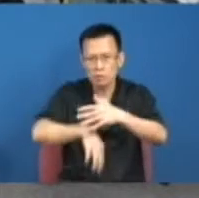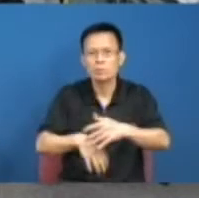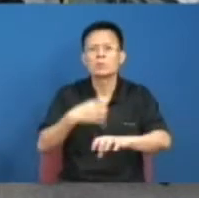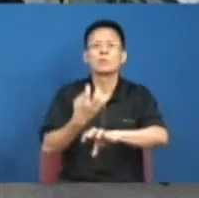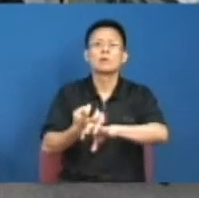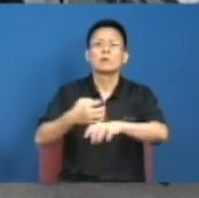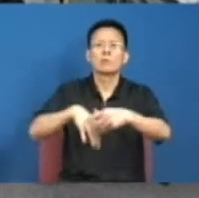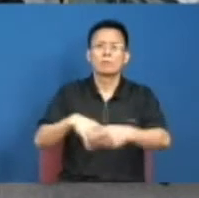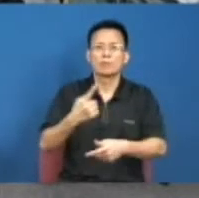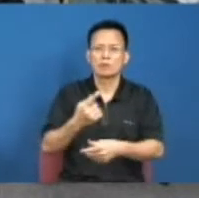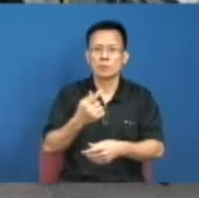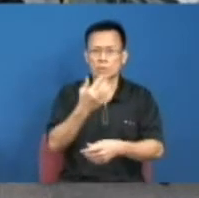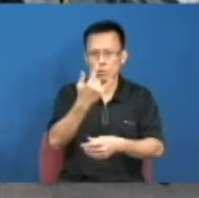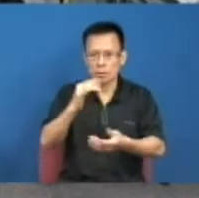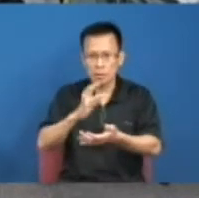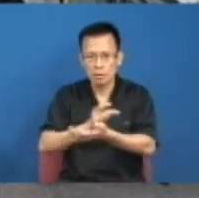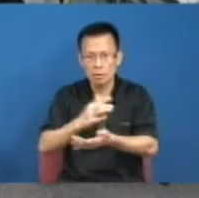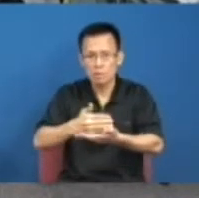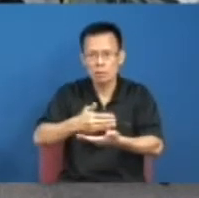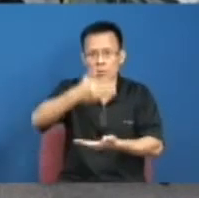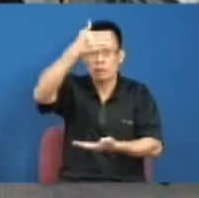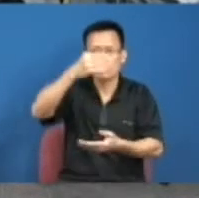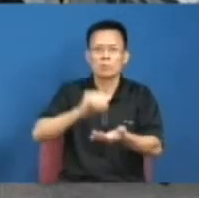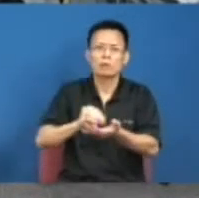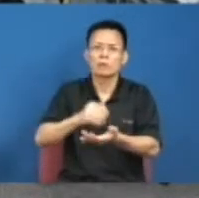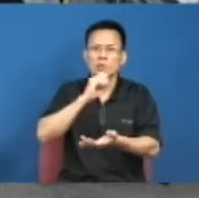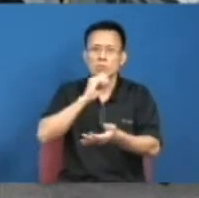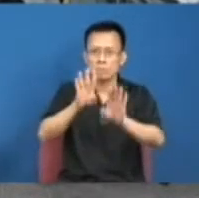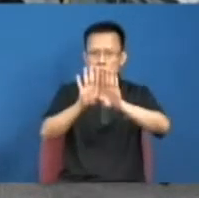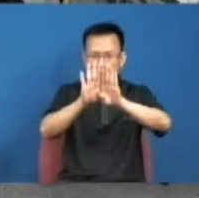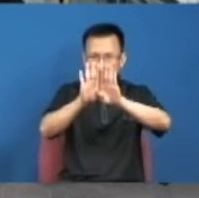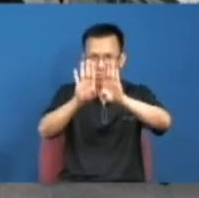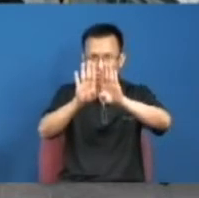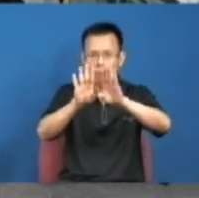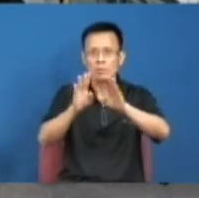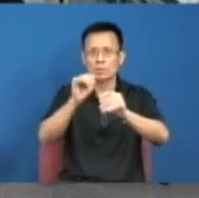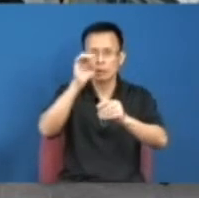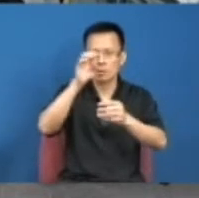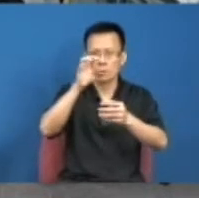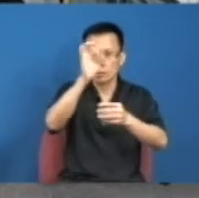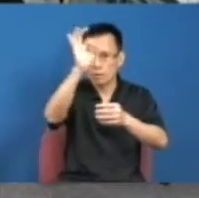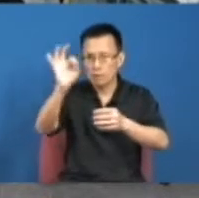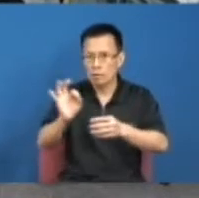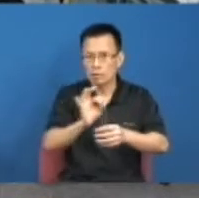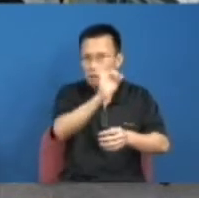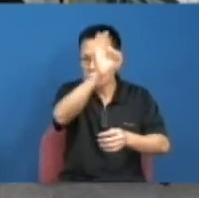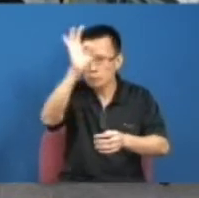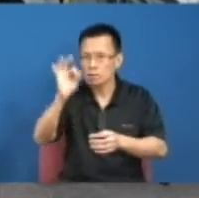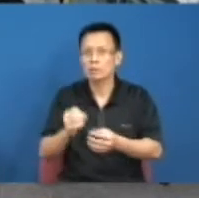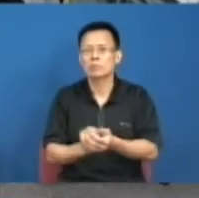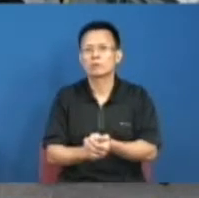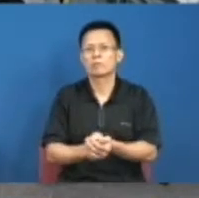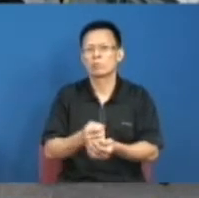十，特別係幾十年嘅樓咧，一定有裂縫啊。 係咯。 有啲黃蜂竇啊。 啊。 有啲沙窿啊，咁